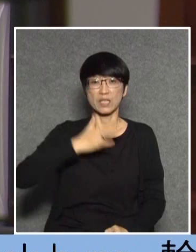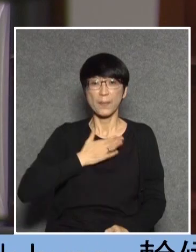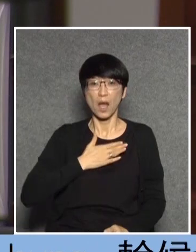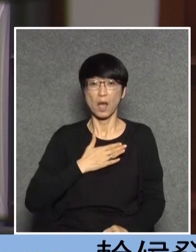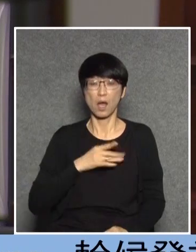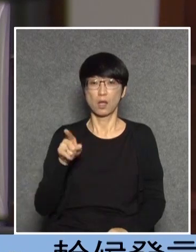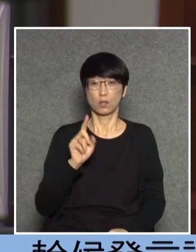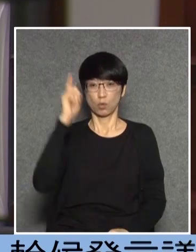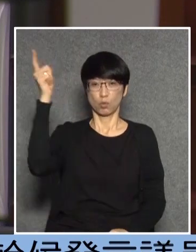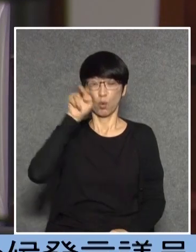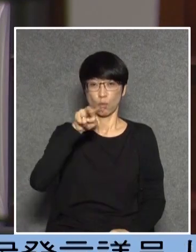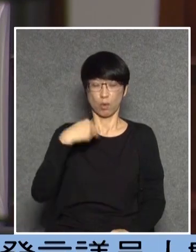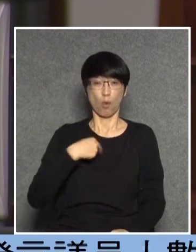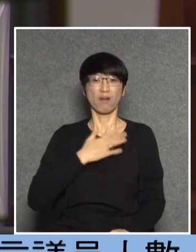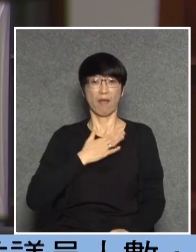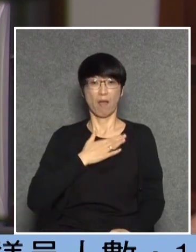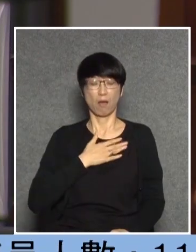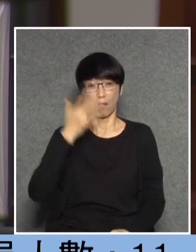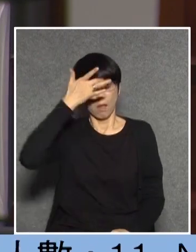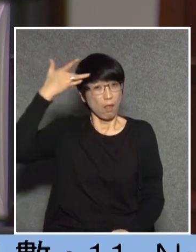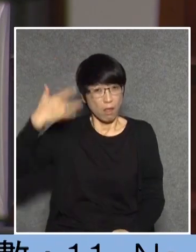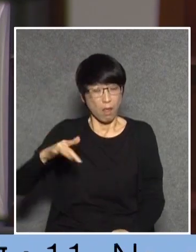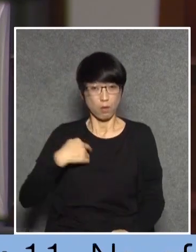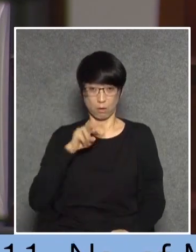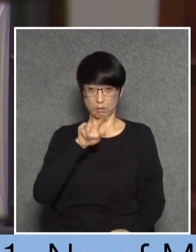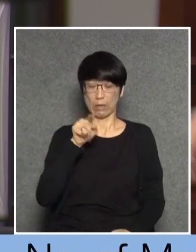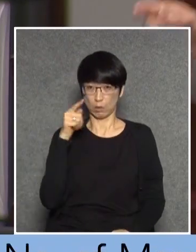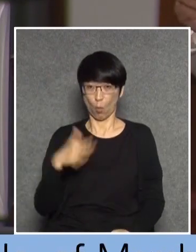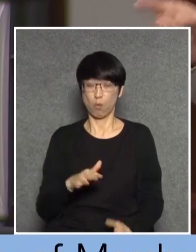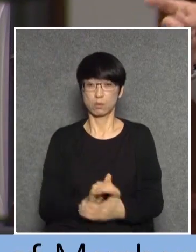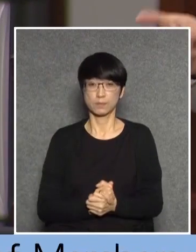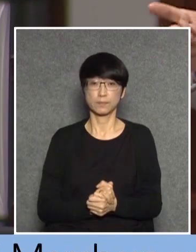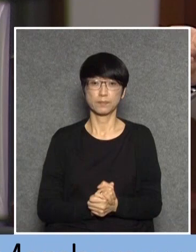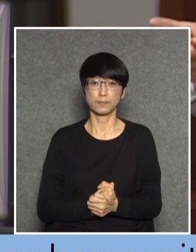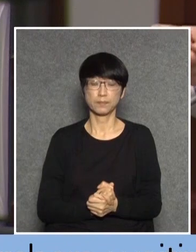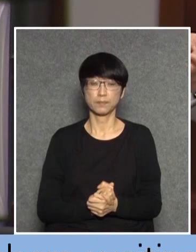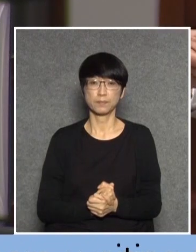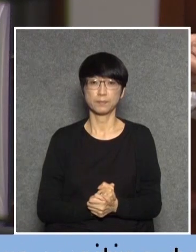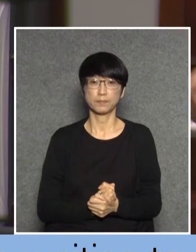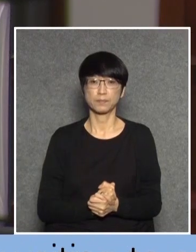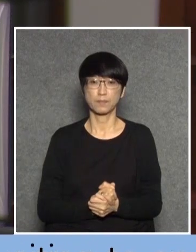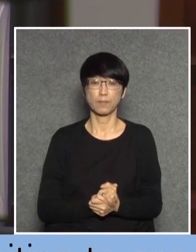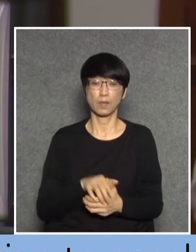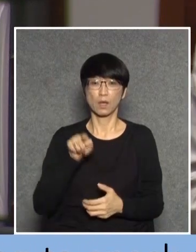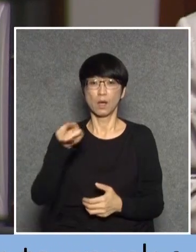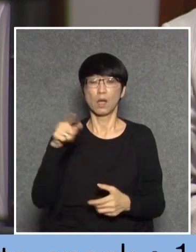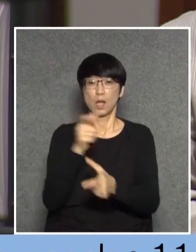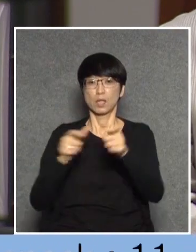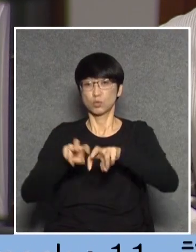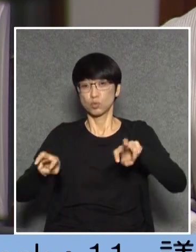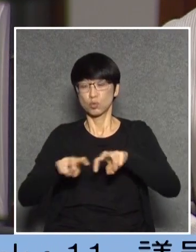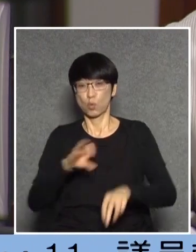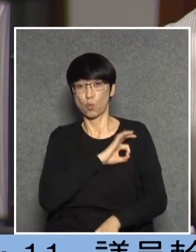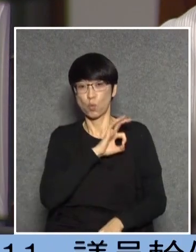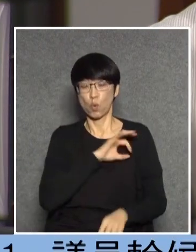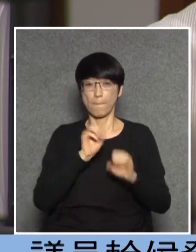嗰个空管系统我就惊啊，真系一额汗噶，我哋去睇过，系咪？喺呢个账目委员会出咗